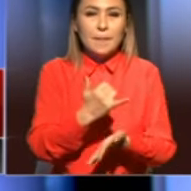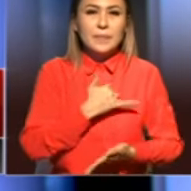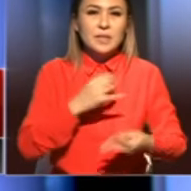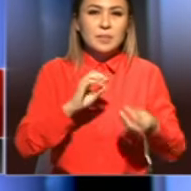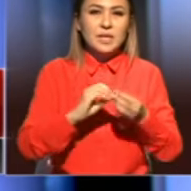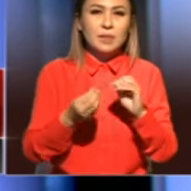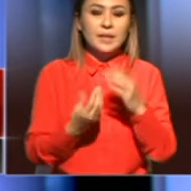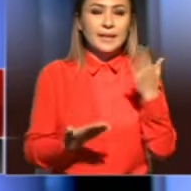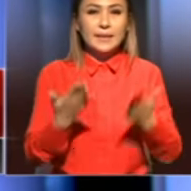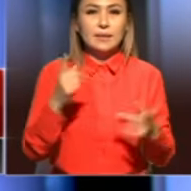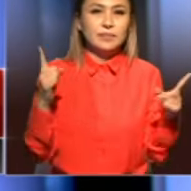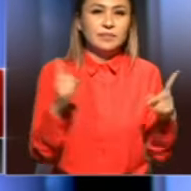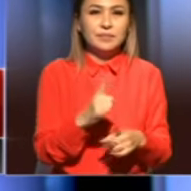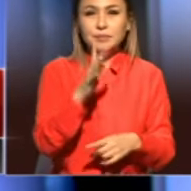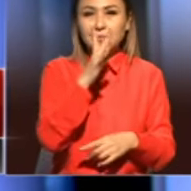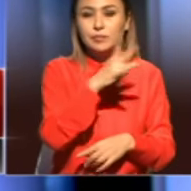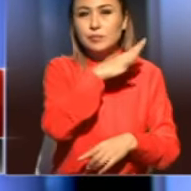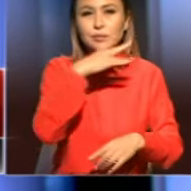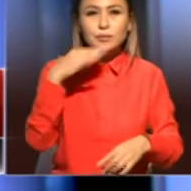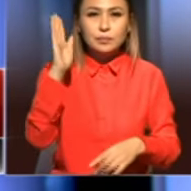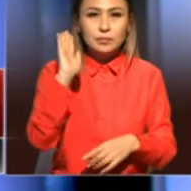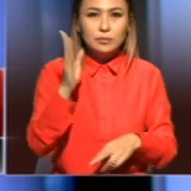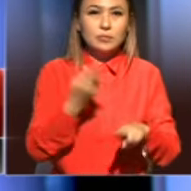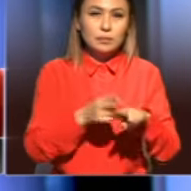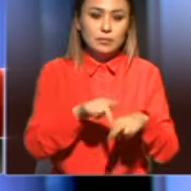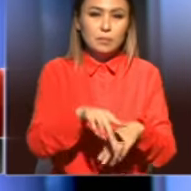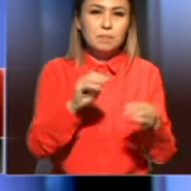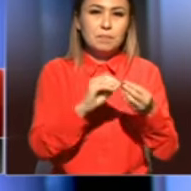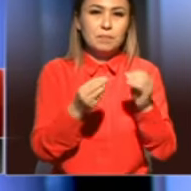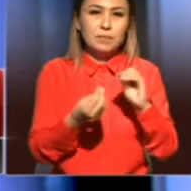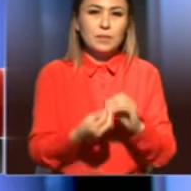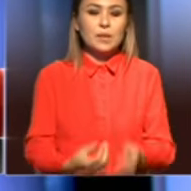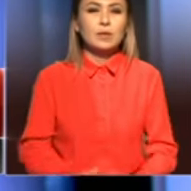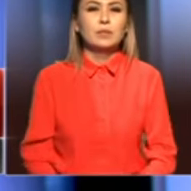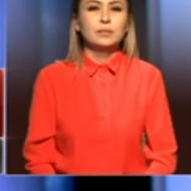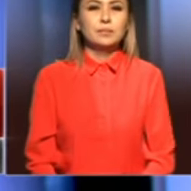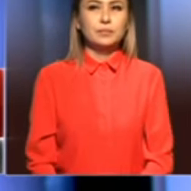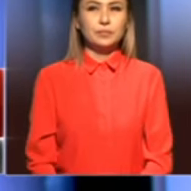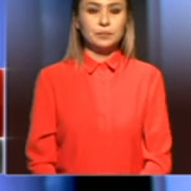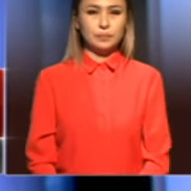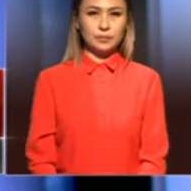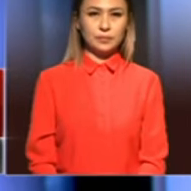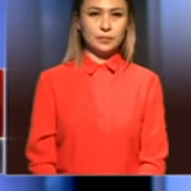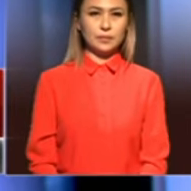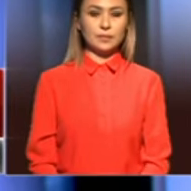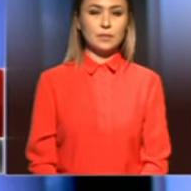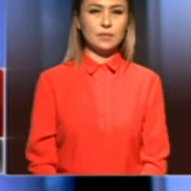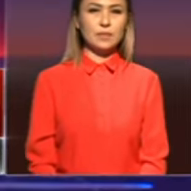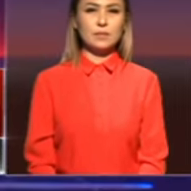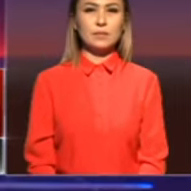егер қысқа мерзімді қарыздар көп болатын болса, вот сол проблема. Қазір біз оны талқылаймыз, жеке талқылаймыз. Шолпан ханым, сіз не айтасыз?